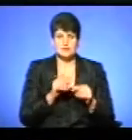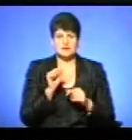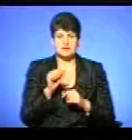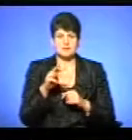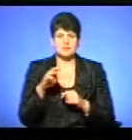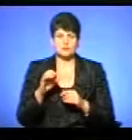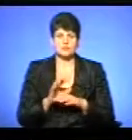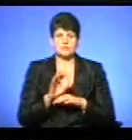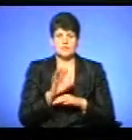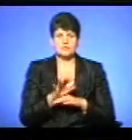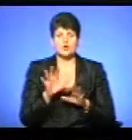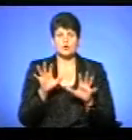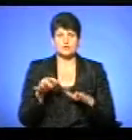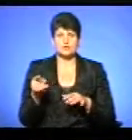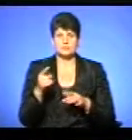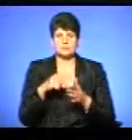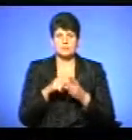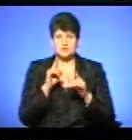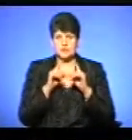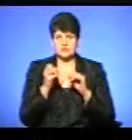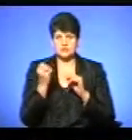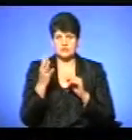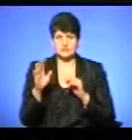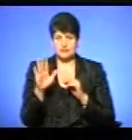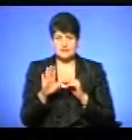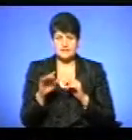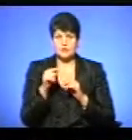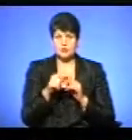направив голові Тернопільської міської ради 14 вересня.